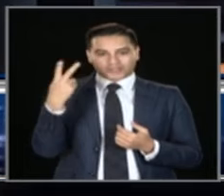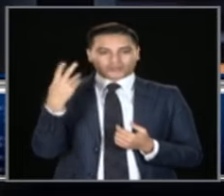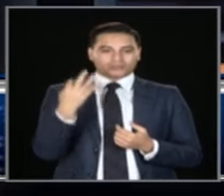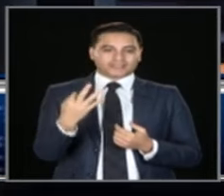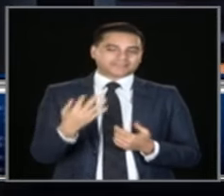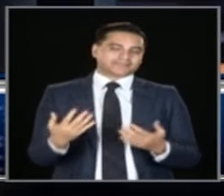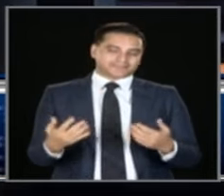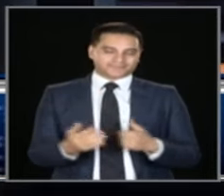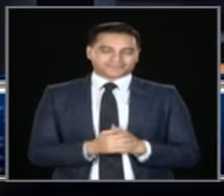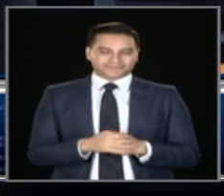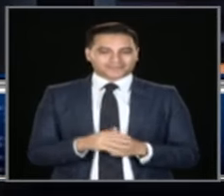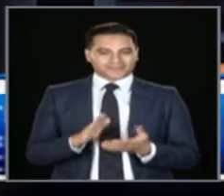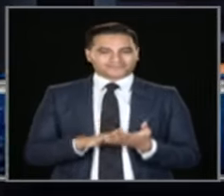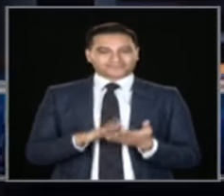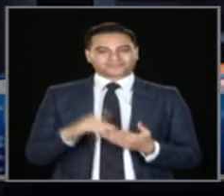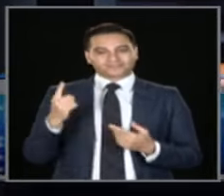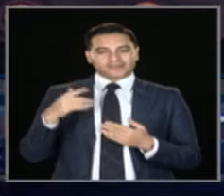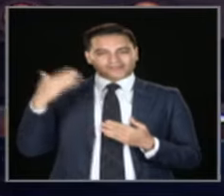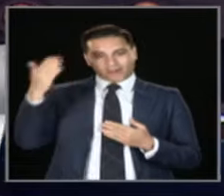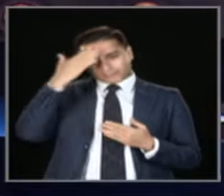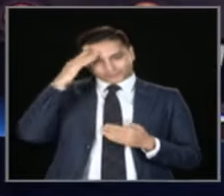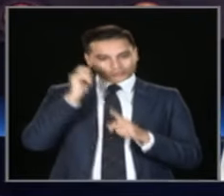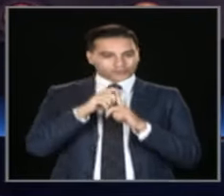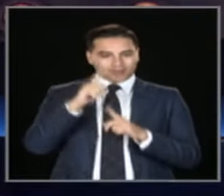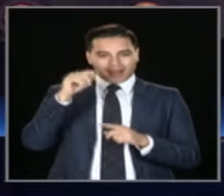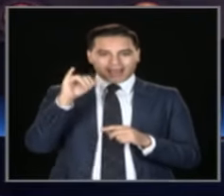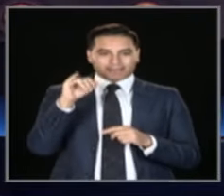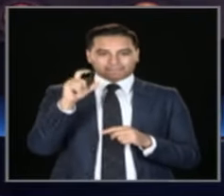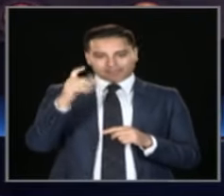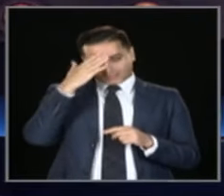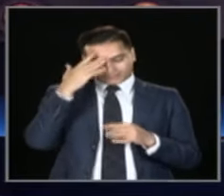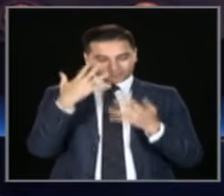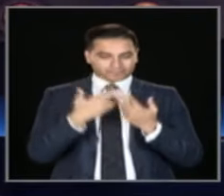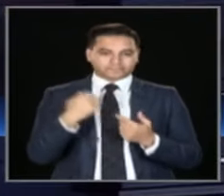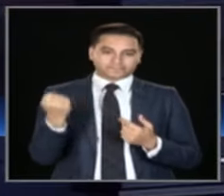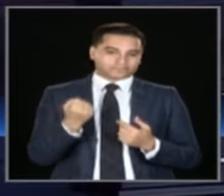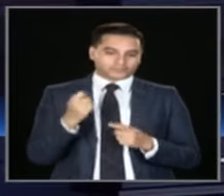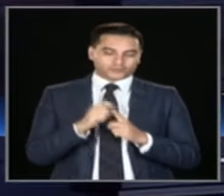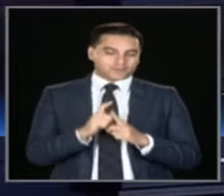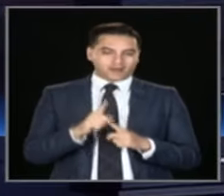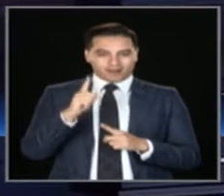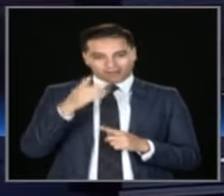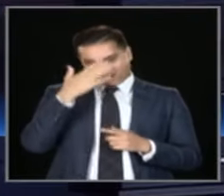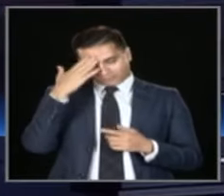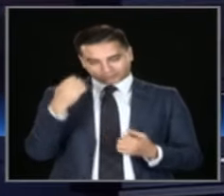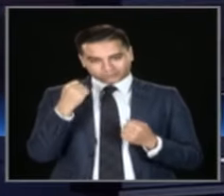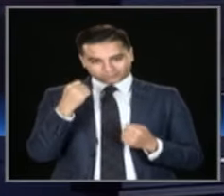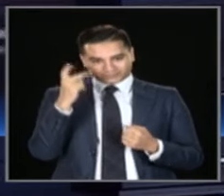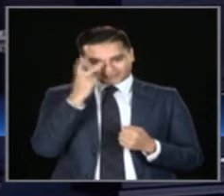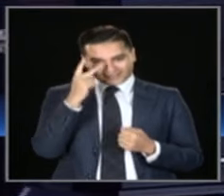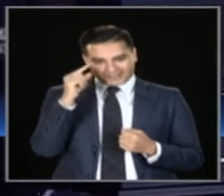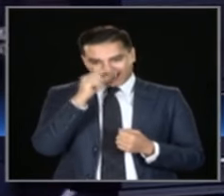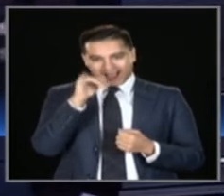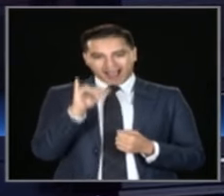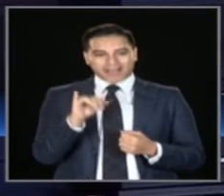1332. برافو عليك أيمن. أيمن سبحان الله فعلا عندك يعني ملكة وموهبة غير عادية